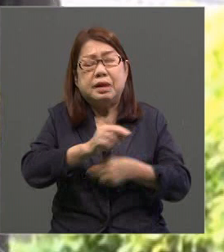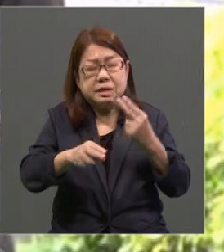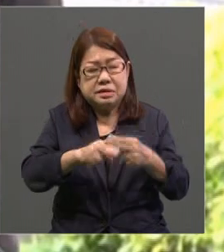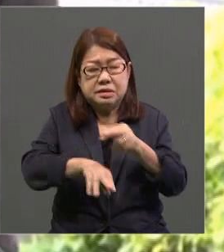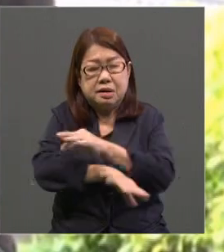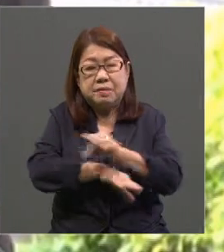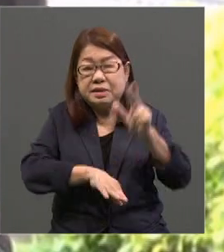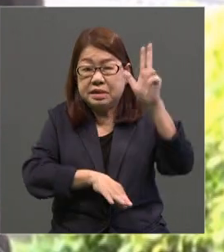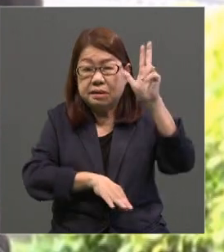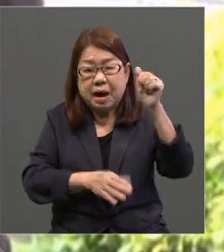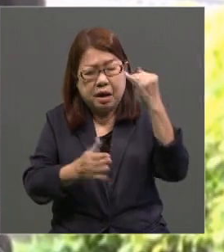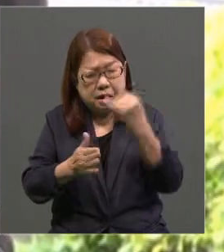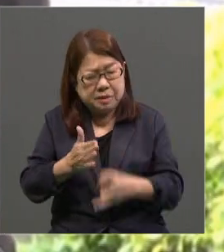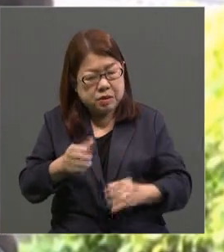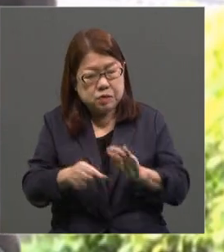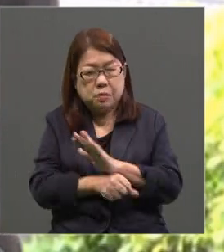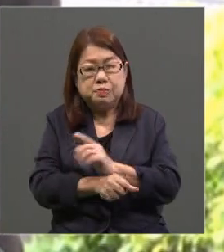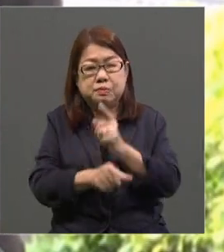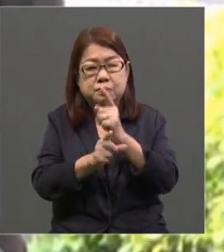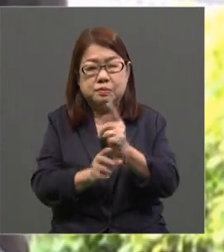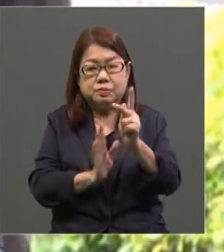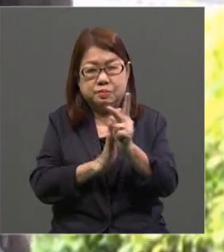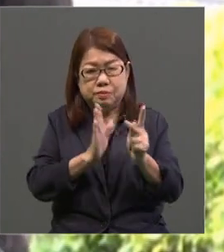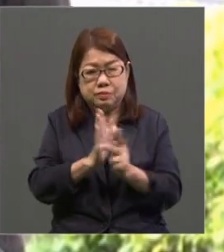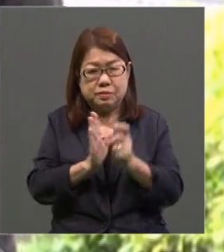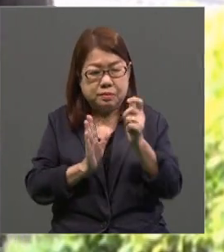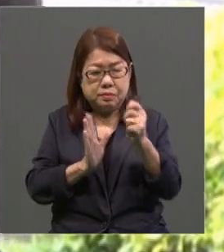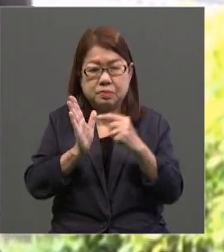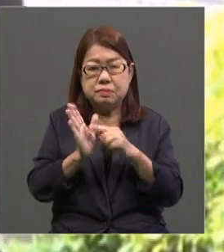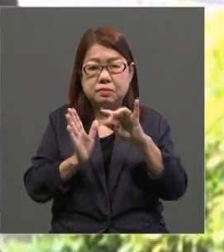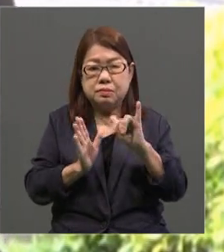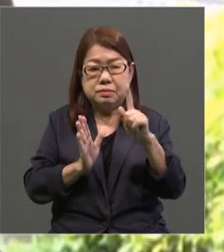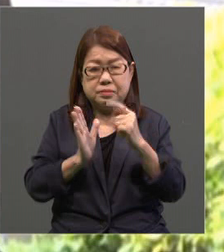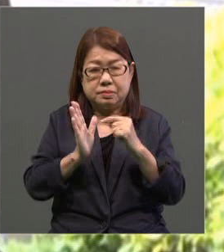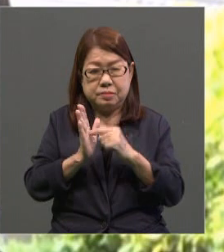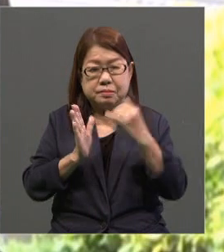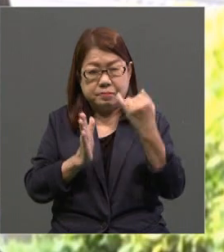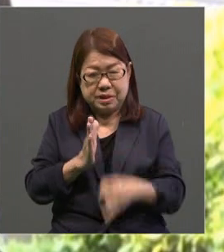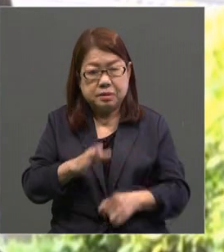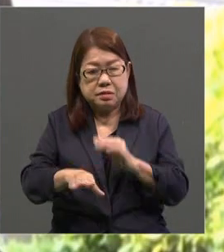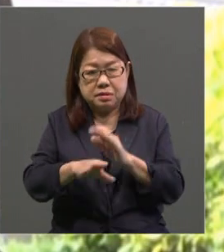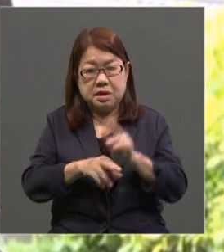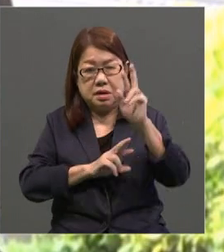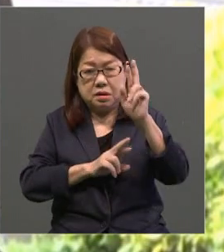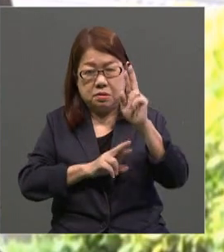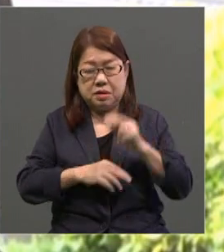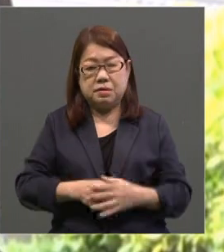การจะมีการลงโทษทางกฎหมายทางอาญาอย่างเต็มที่ก็ขอเตือนให้ระวังไว้ด้วยแล้วกัน